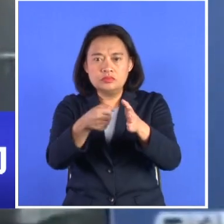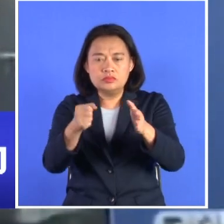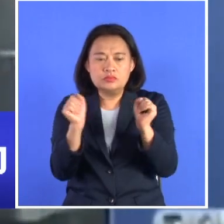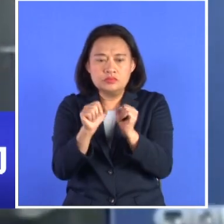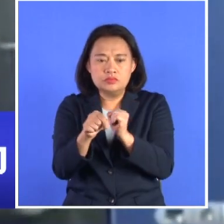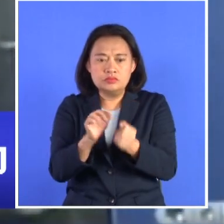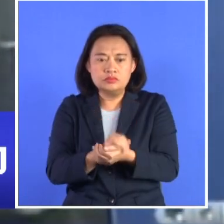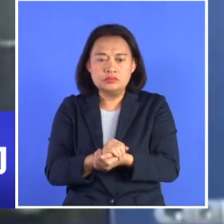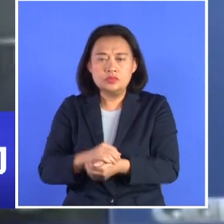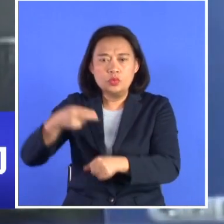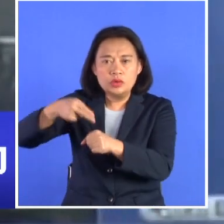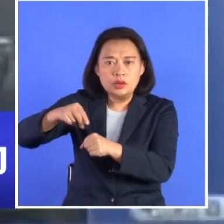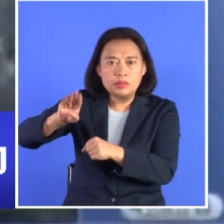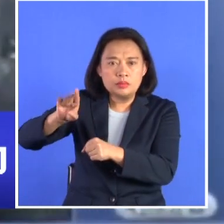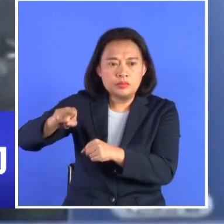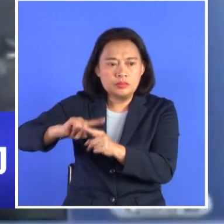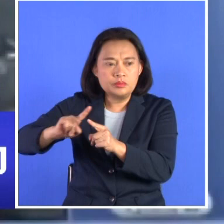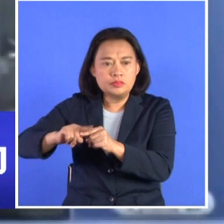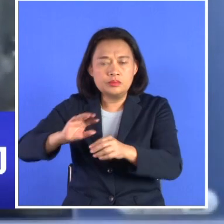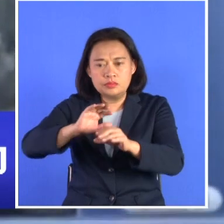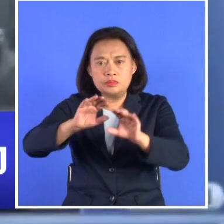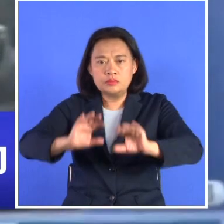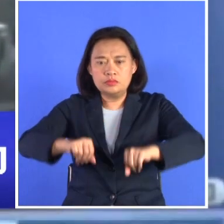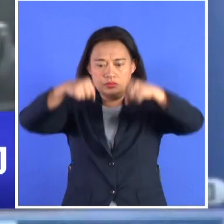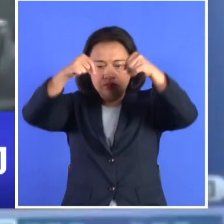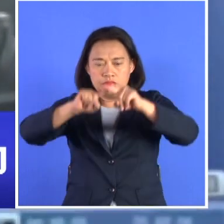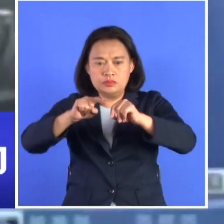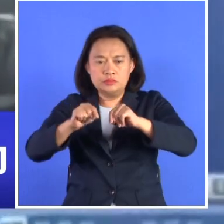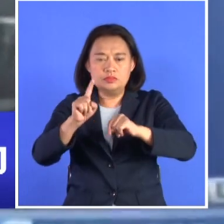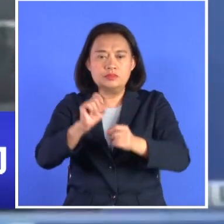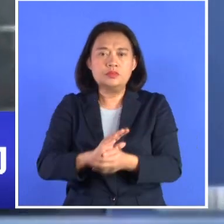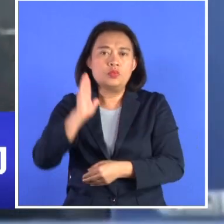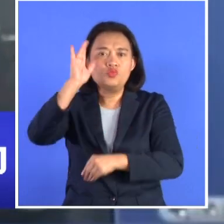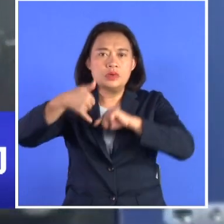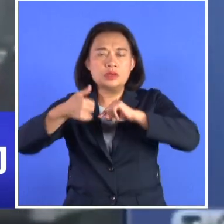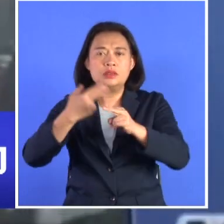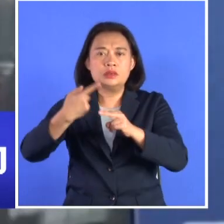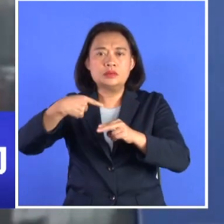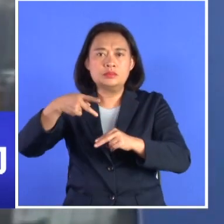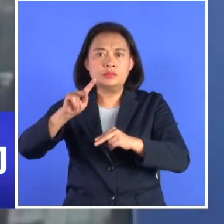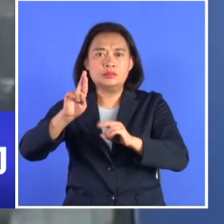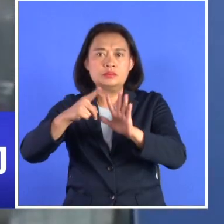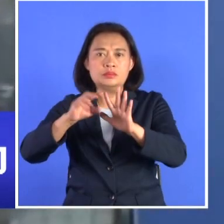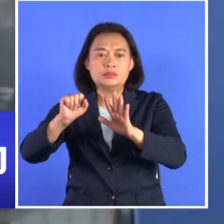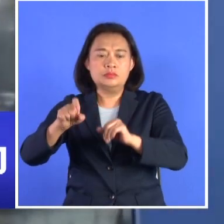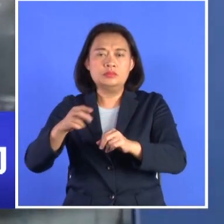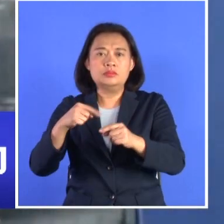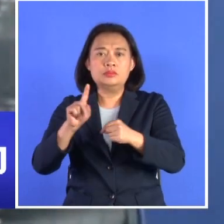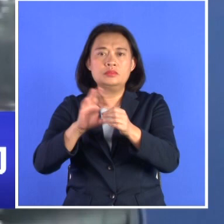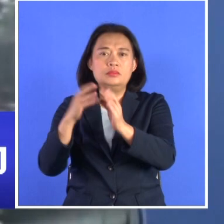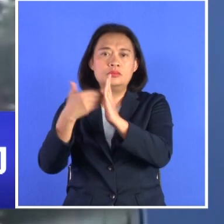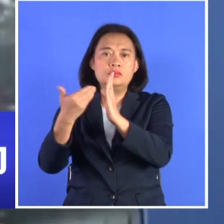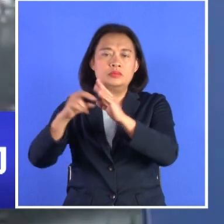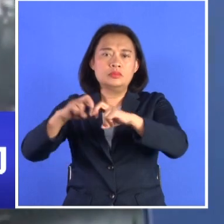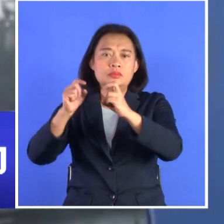เบนซินก็แตกเสียหายประตูม้วนชำรุดควานนะฮะชื่อว่านายประสิทธิ์ภูแก้วบอกว่าเดินทางมาจากจังหวัดสุรินทร์พาช้าง